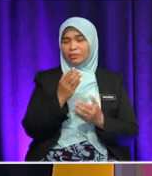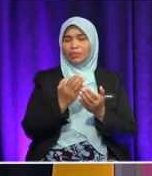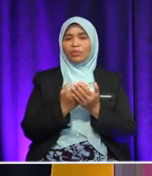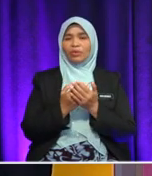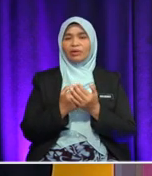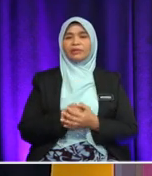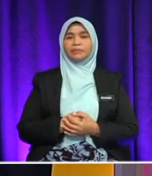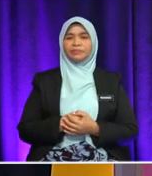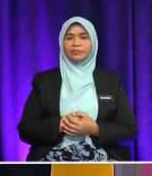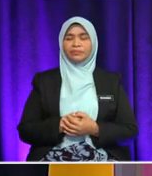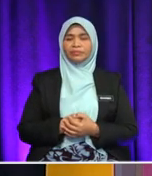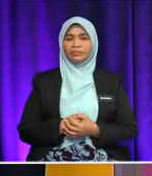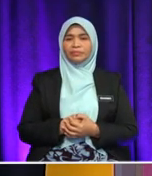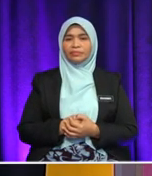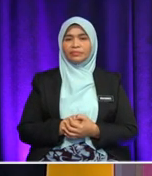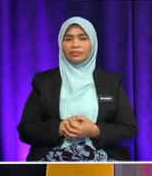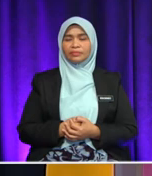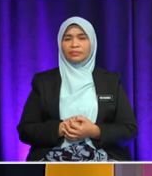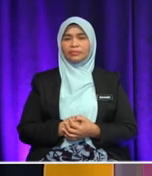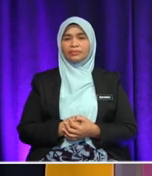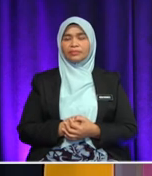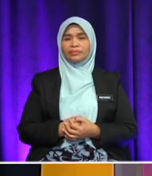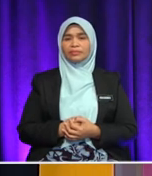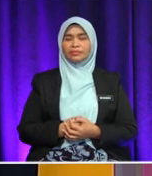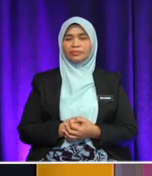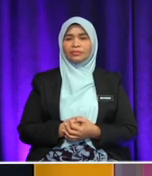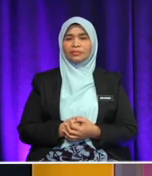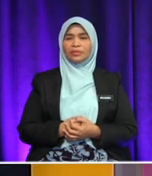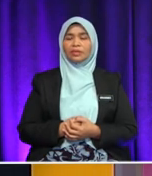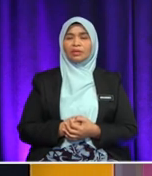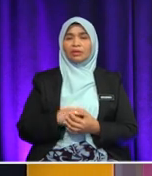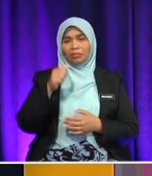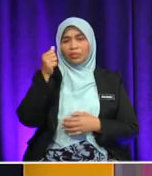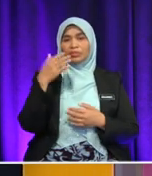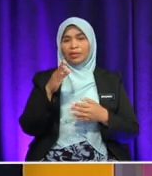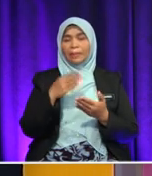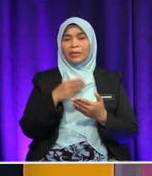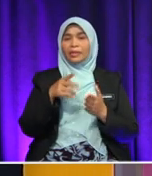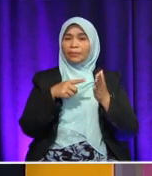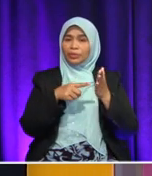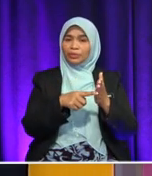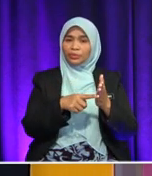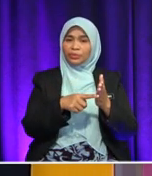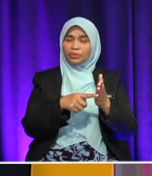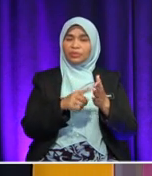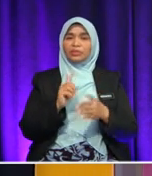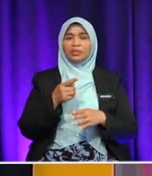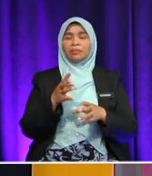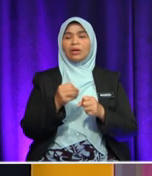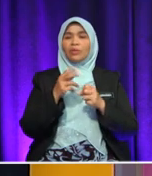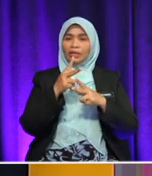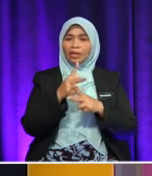wahablana miladhuka Rahmah innaka Antal Wahab Allah ada bagi Hidayah kepada kita kita Iman kekal dalam diri kita